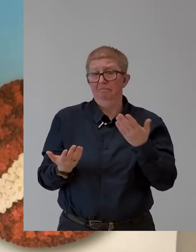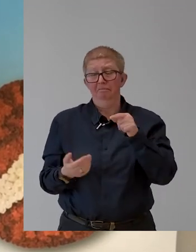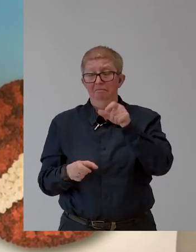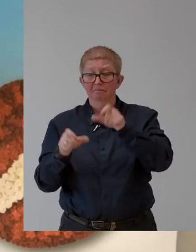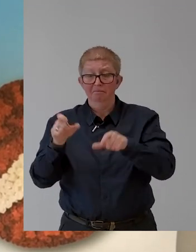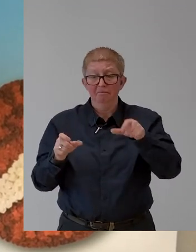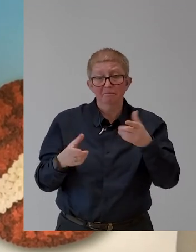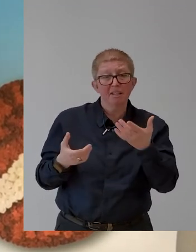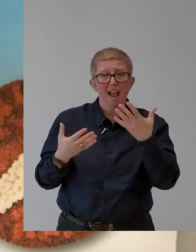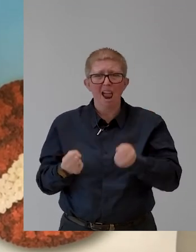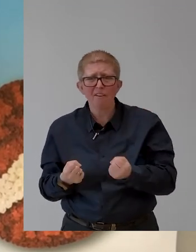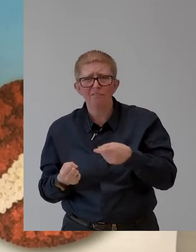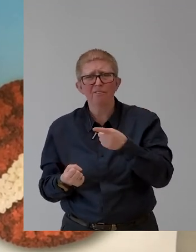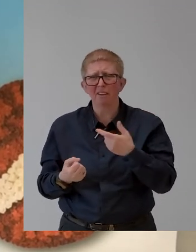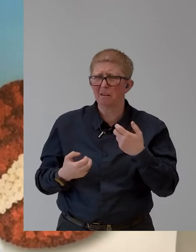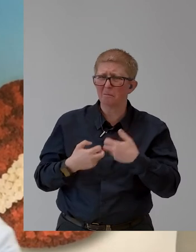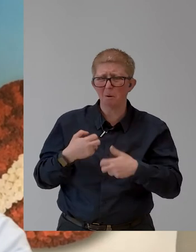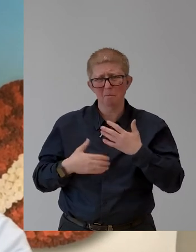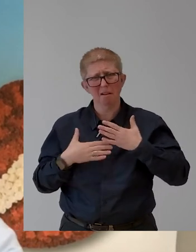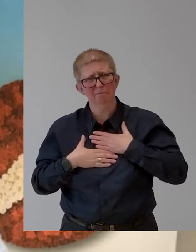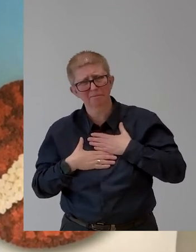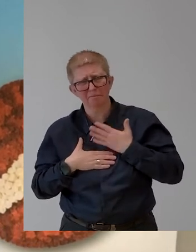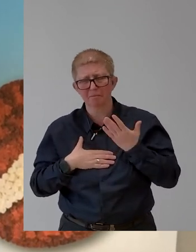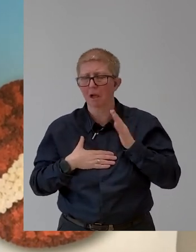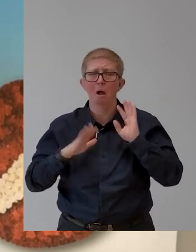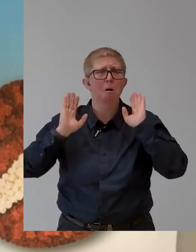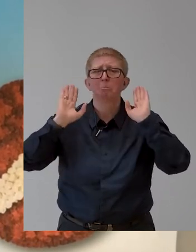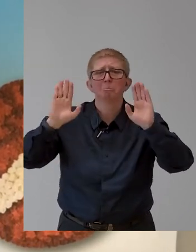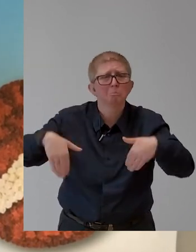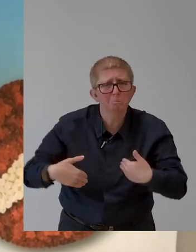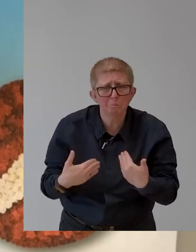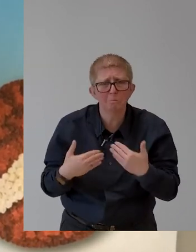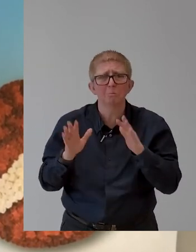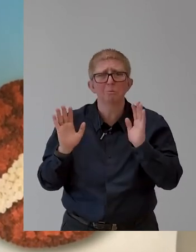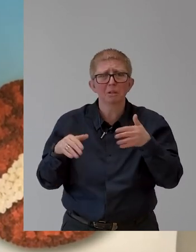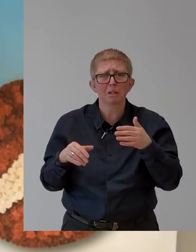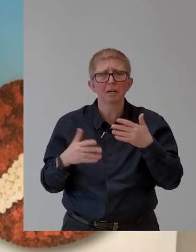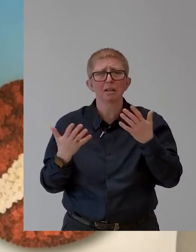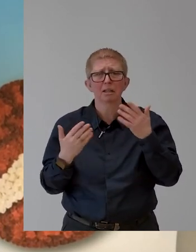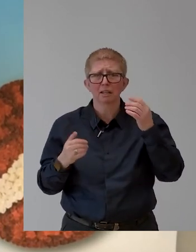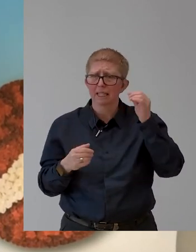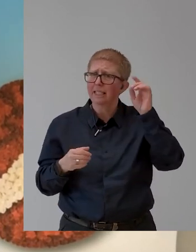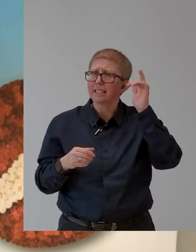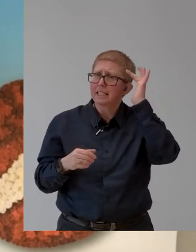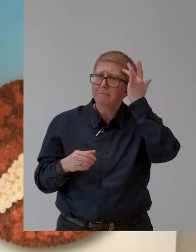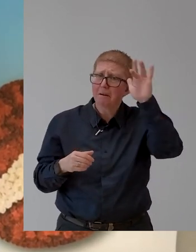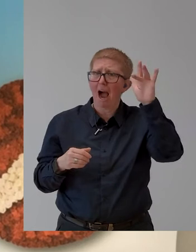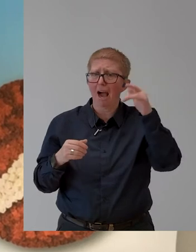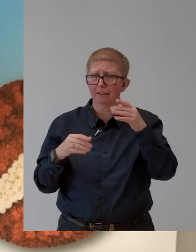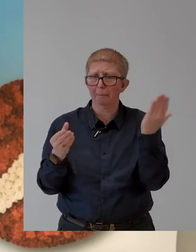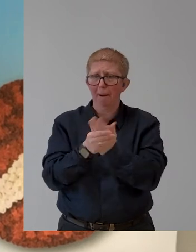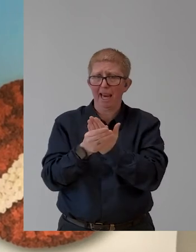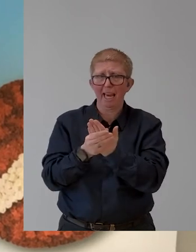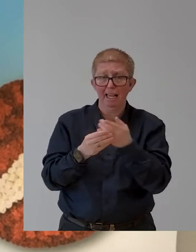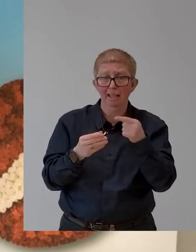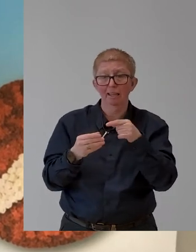very special status. For example, our smart banking in sign language via video for hearing impaired